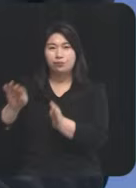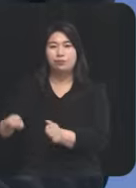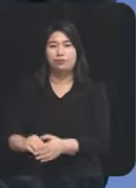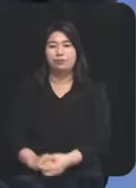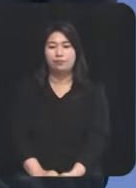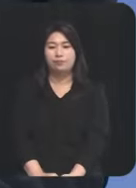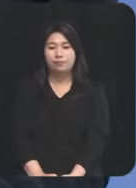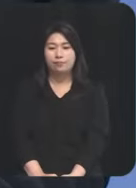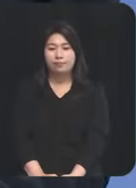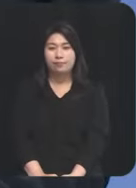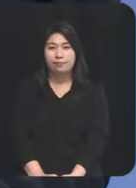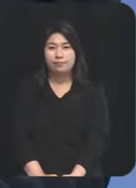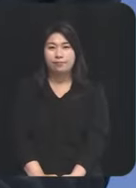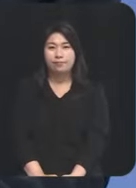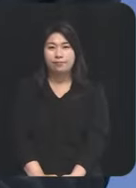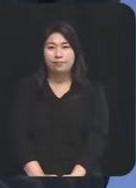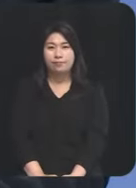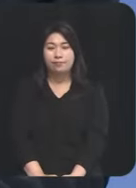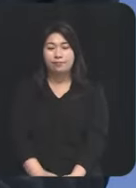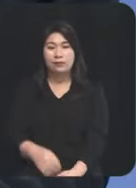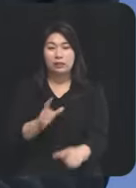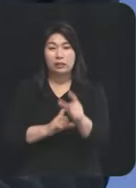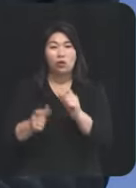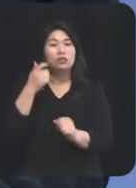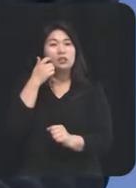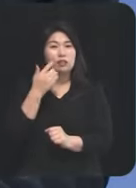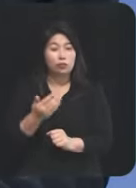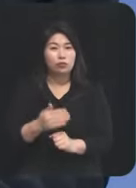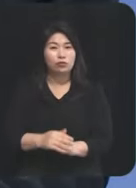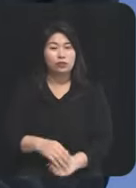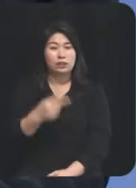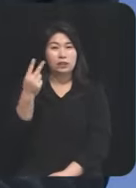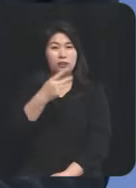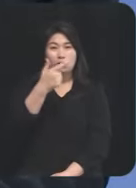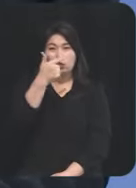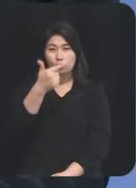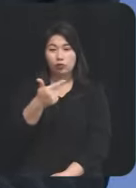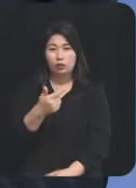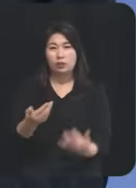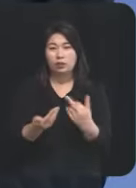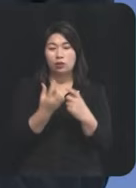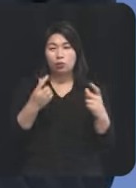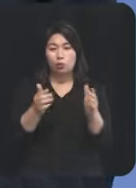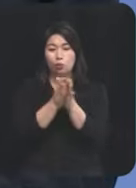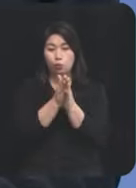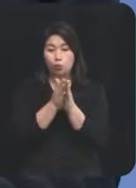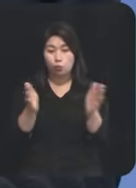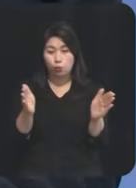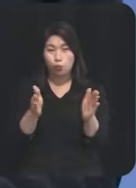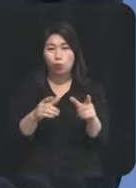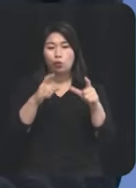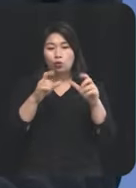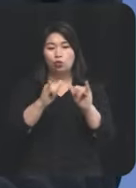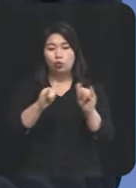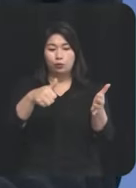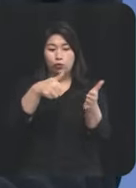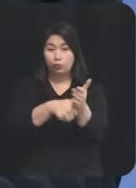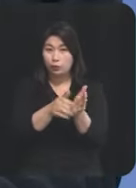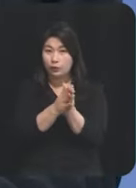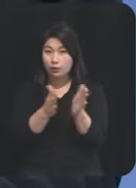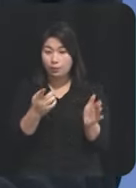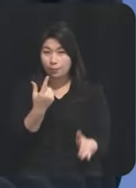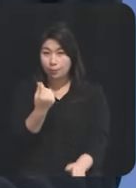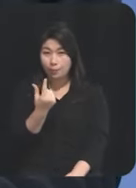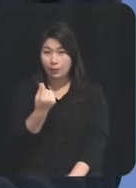후에 발생한 여러 가지 문제들에 대해서 더 여쭤보겠습니다. 예. 그 2006년 제주도 출범 당시에 주민투표가 실시됐죠.